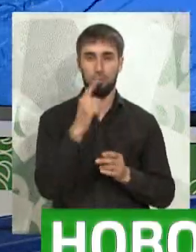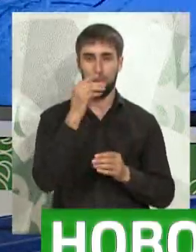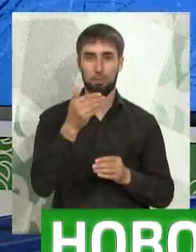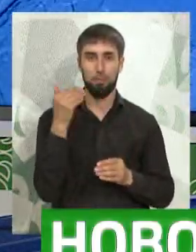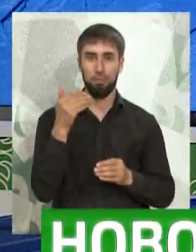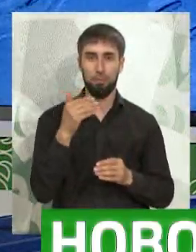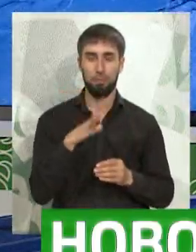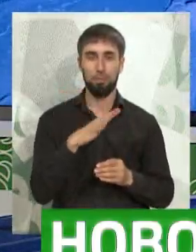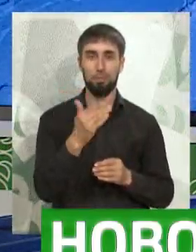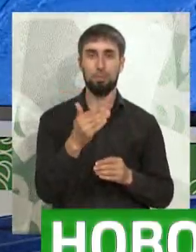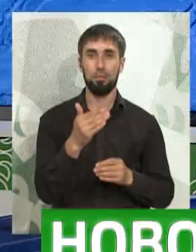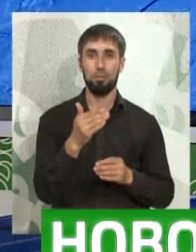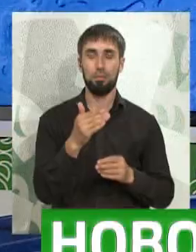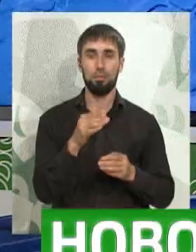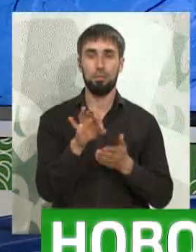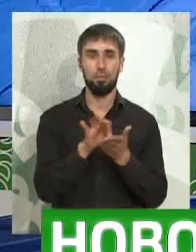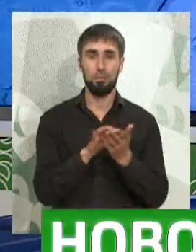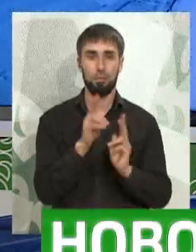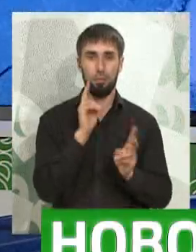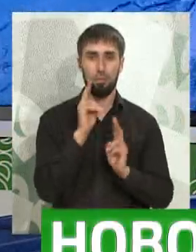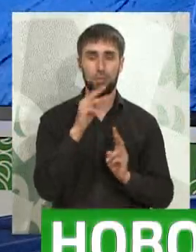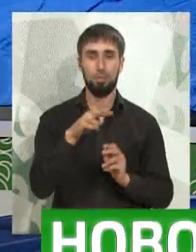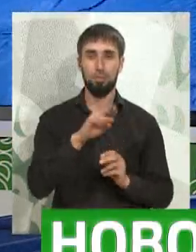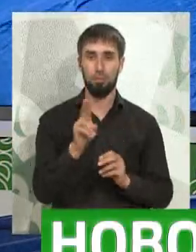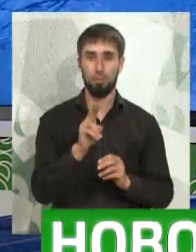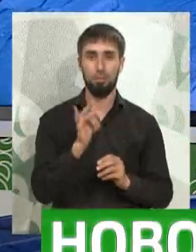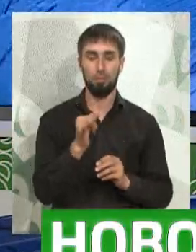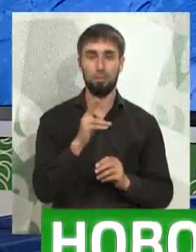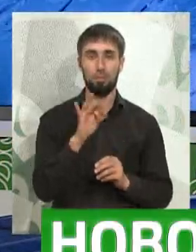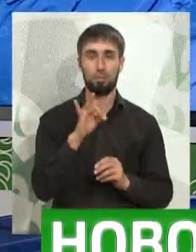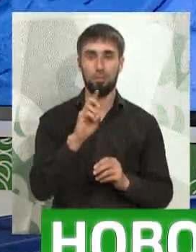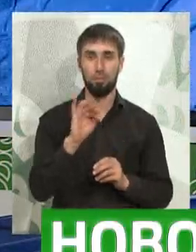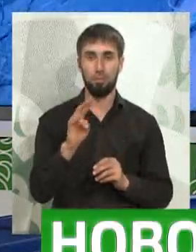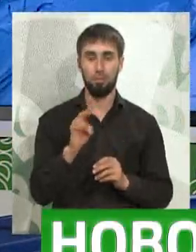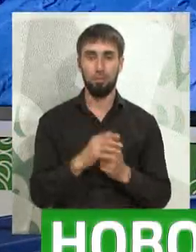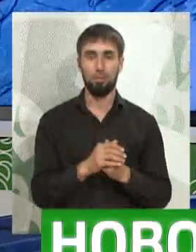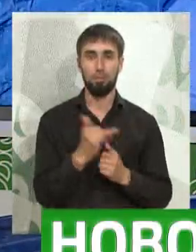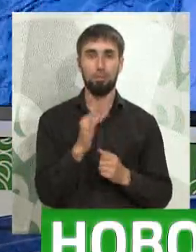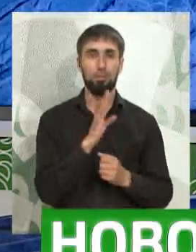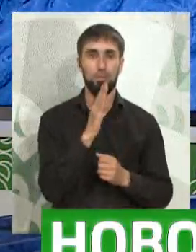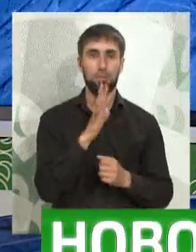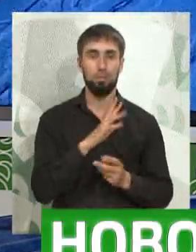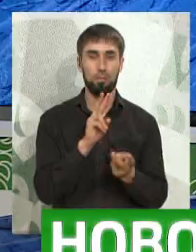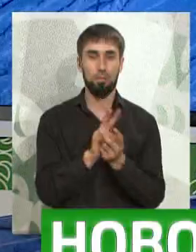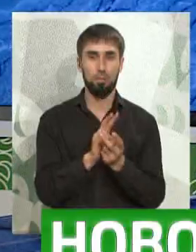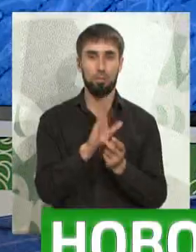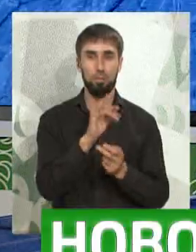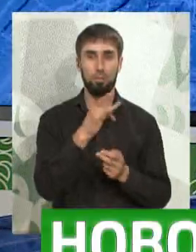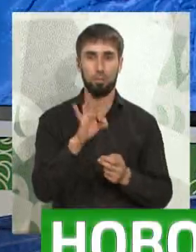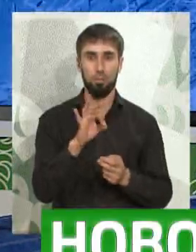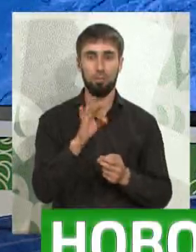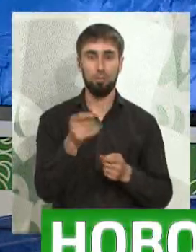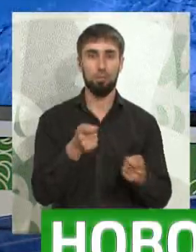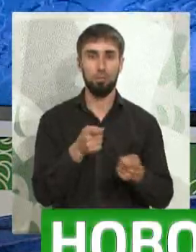руководитель региона провел оперативное совещание с министром внутренних дел по республике Михаилом Коробкиным. Сегодня с утра состоялась встреча с ВРИО начальника